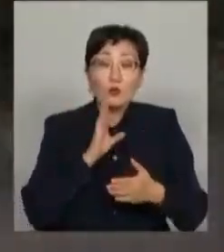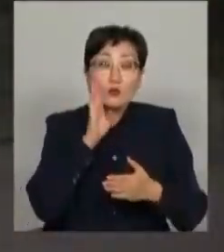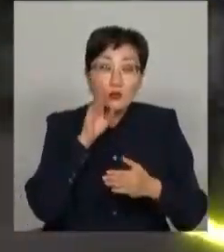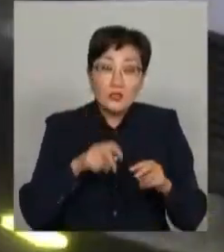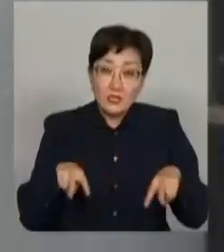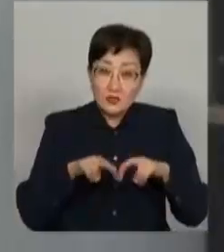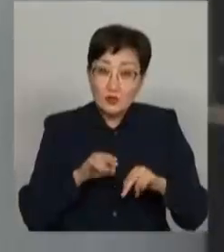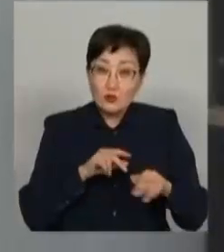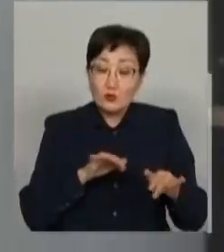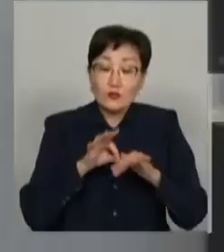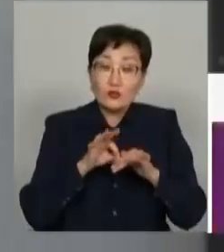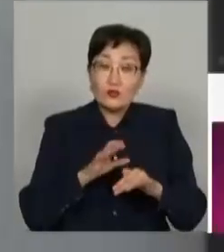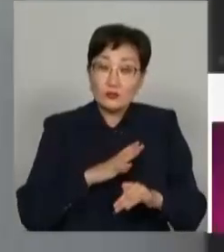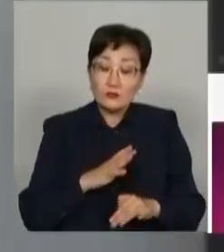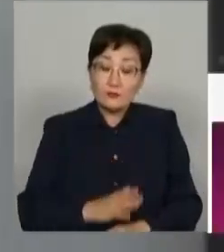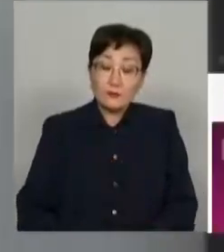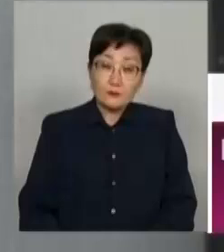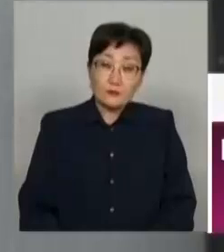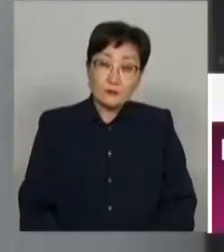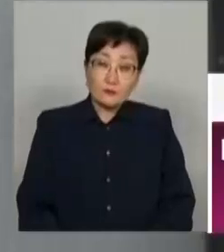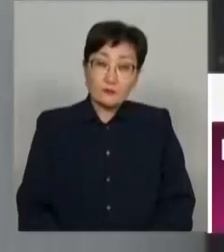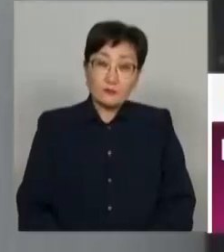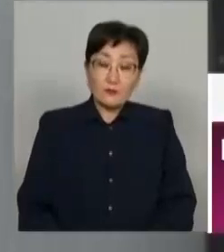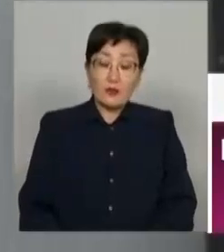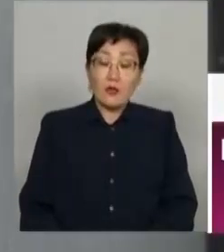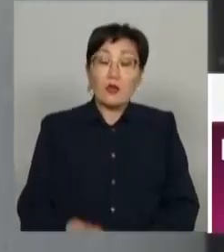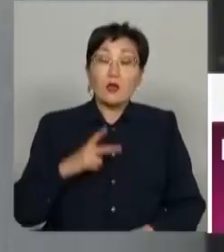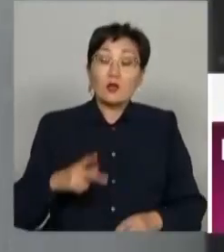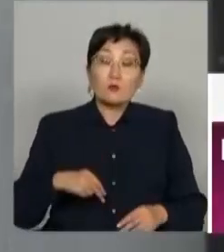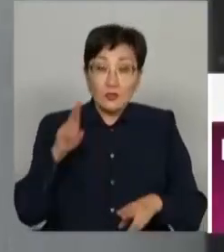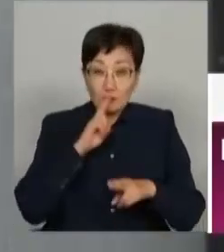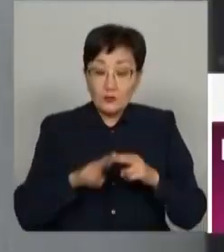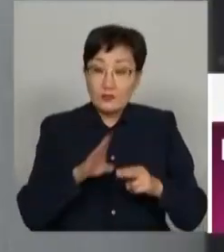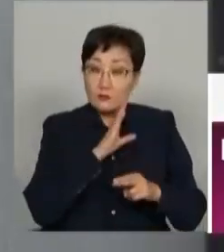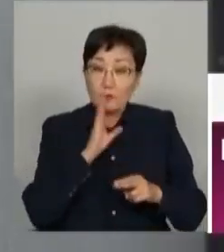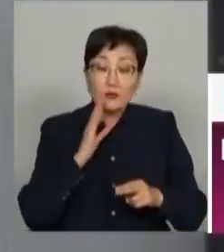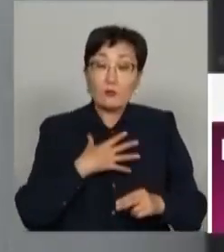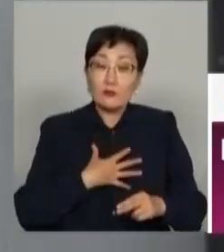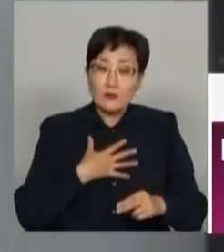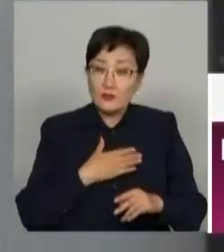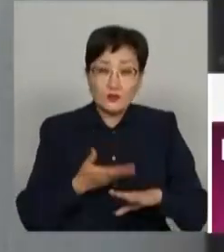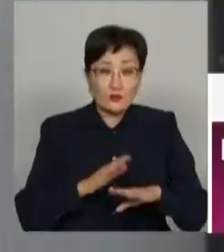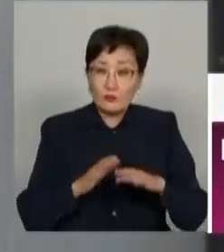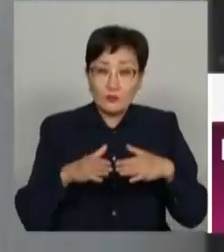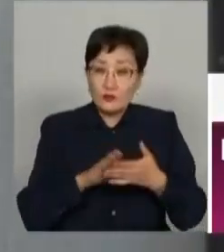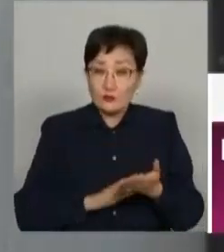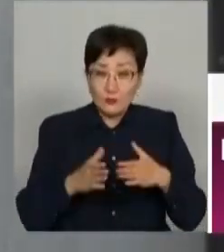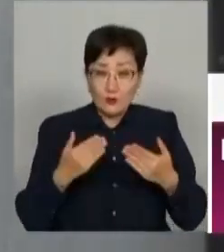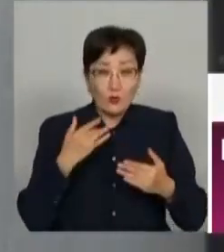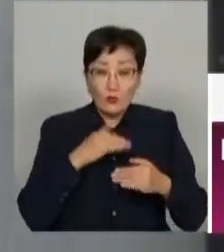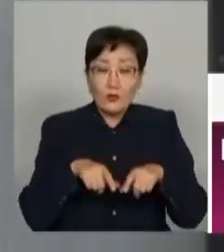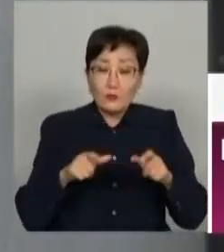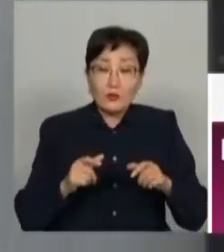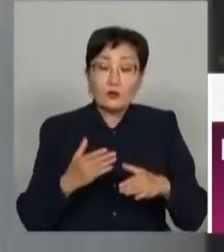ұстады. Боль матери несоизмерима, наверное, ни с чем. Баласын жоғалтқан ананың зарынан асқан ауыр дүние жоқ. Көп адам